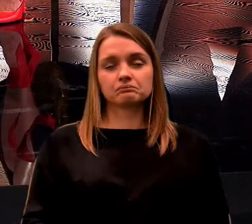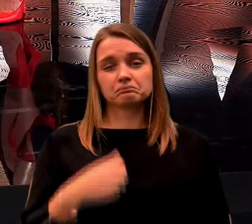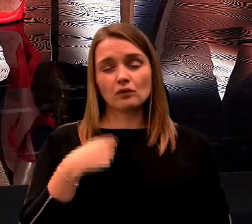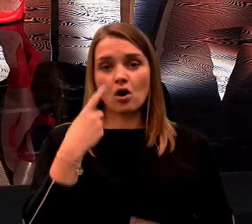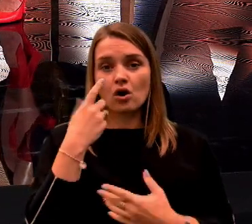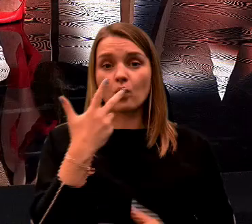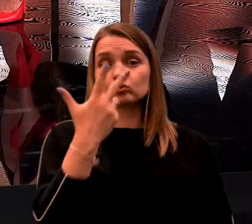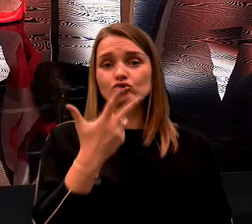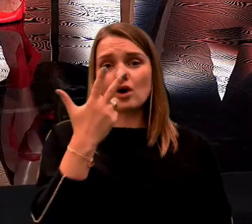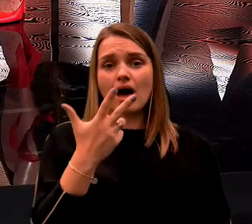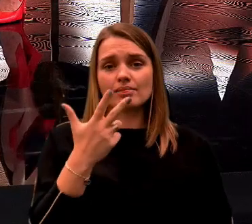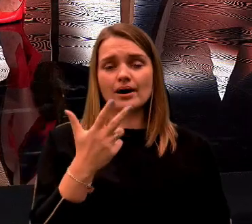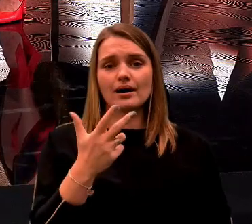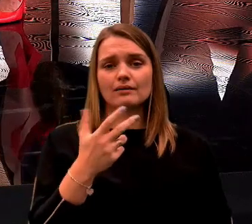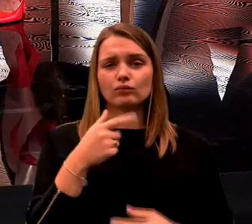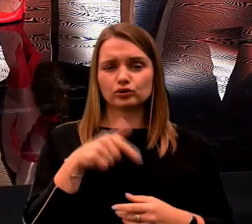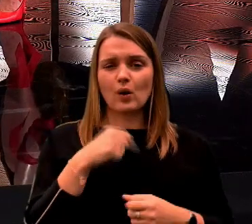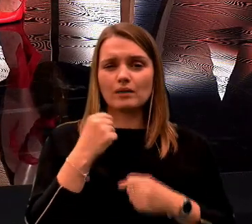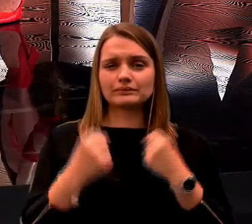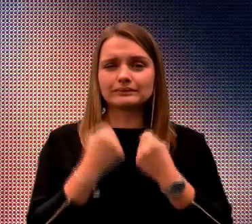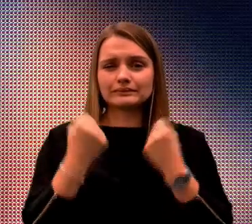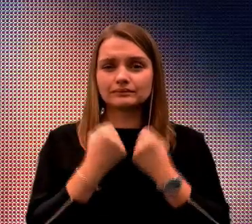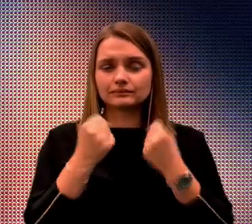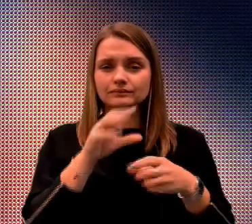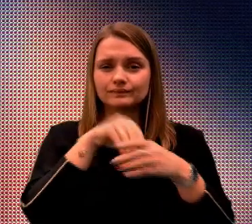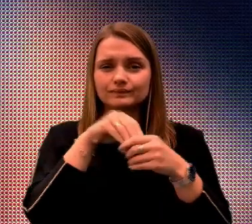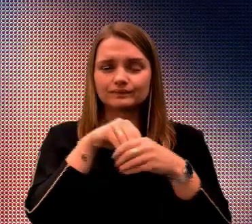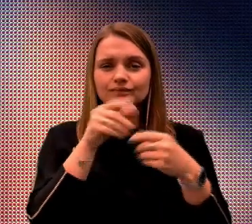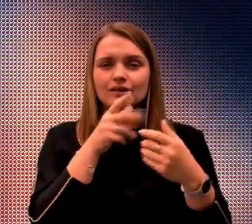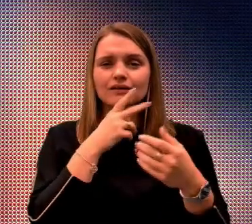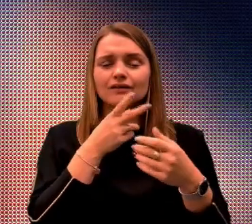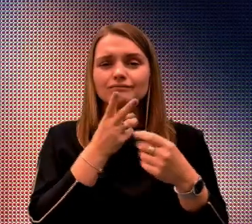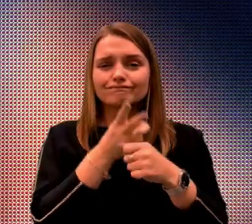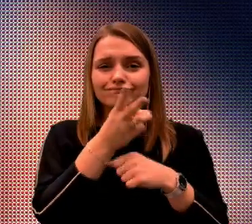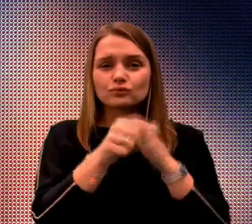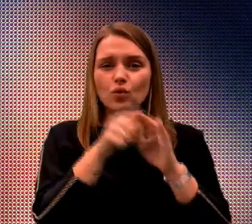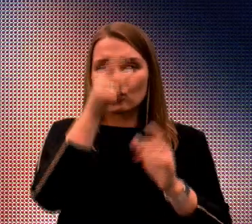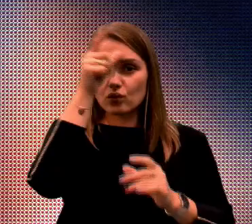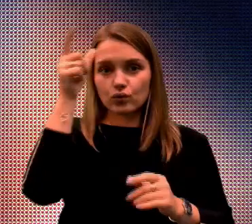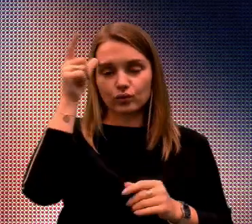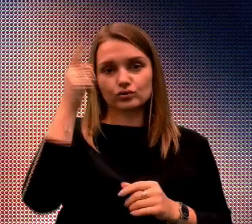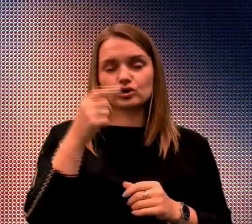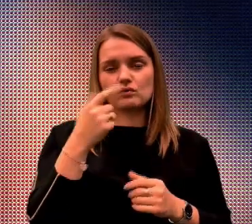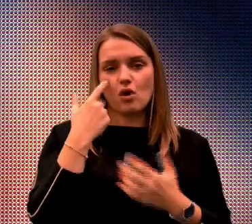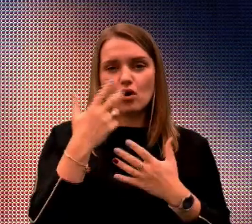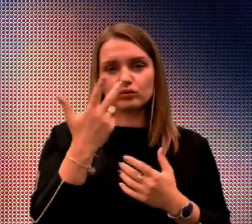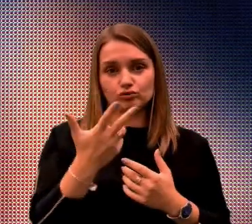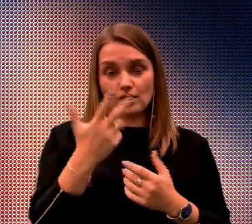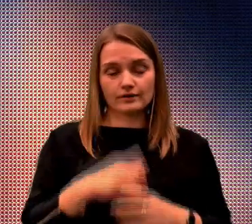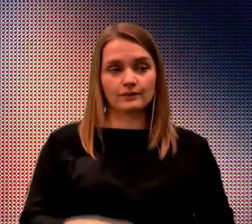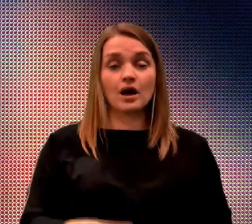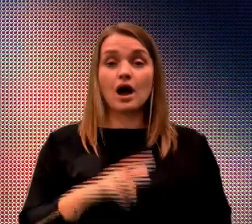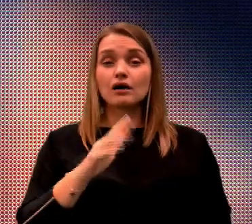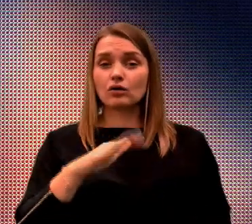3 lata. Pierwsze efekty zaczęłam widzieć po 1,5 roku. A trzecią rzecz, którą musiałam zrobić,